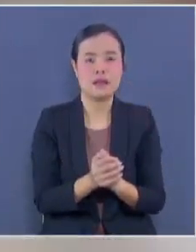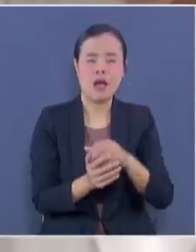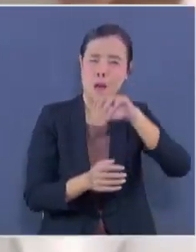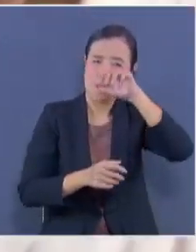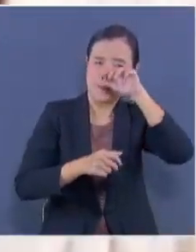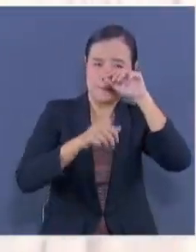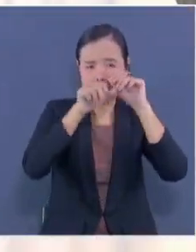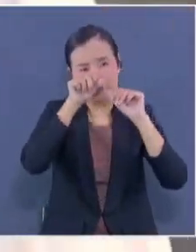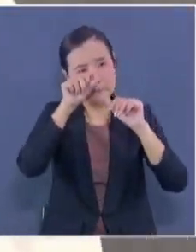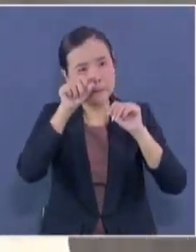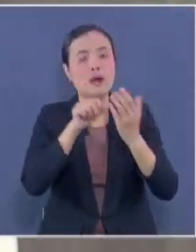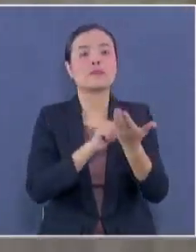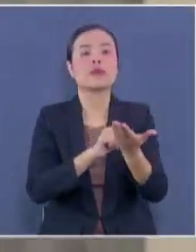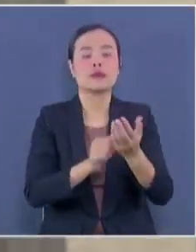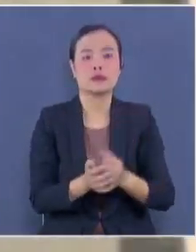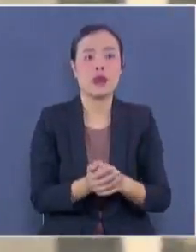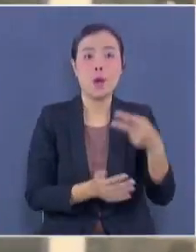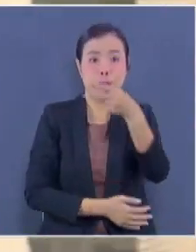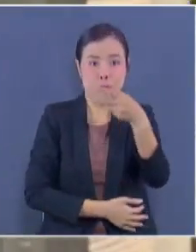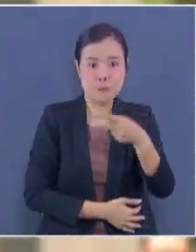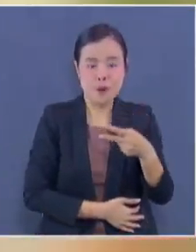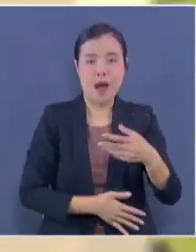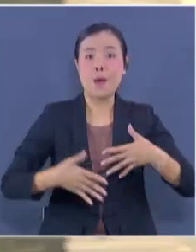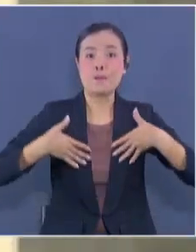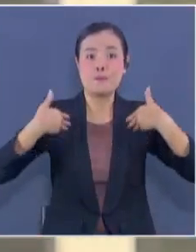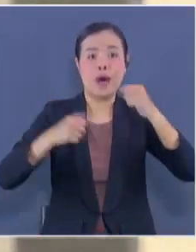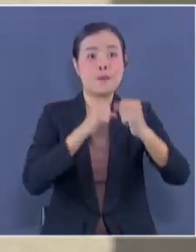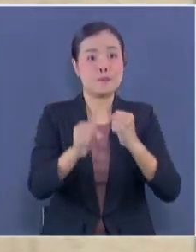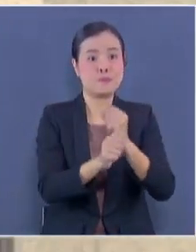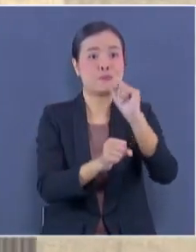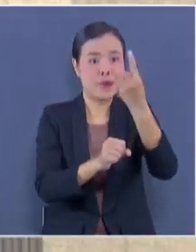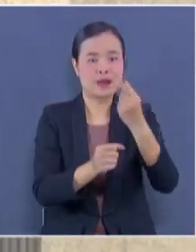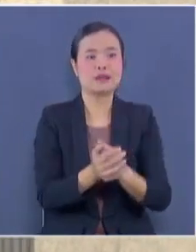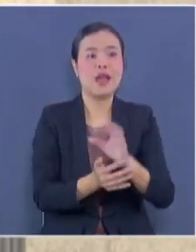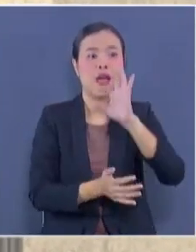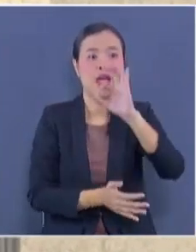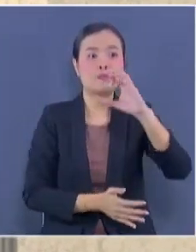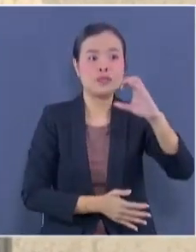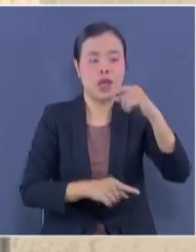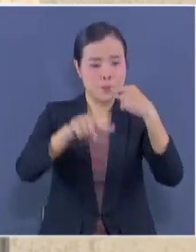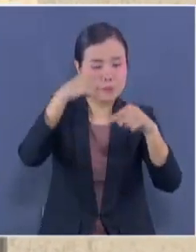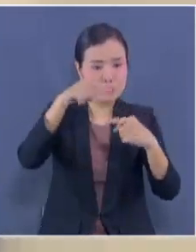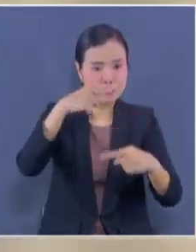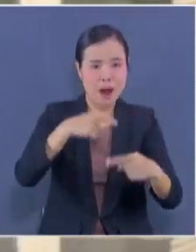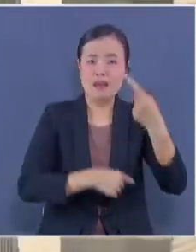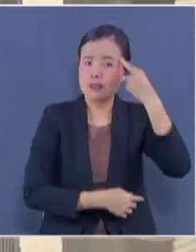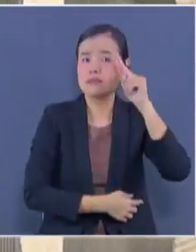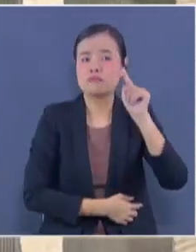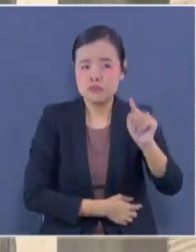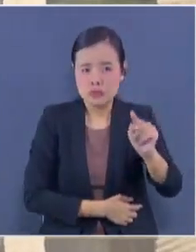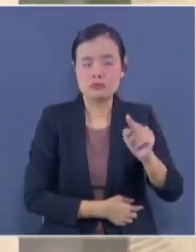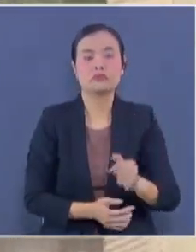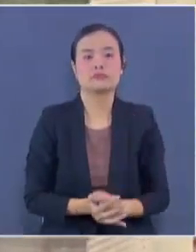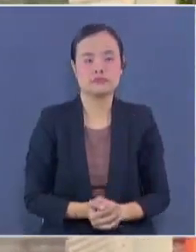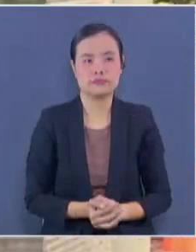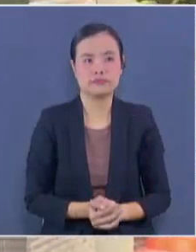น้ำตาทั้งนี้ค่ะยังได้มีการเขียนข้อความว่า Happy New Year โดยแฟนๆเนี่ยต่างก็เข้าไปคอมเมนต์แสดงความคิดถึงพี่โมกันอย่างล้นหล